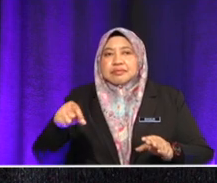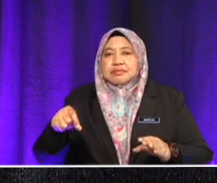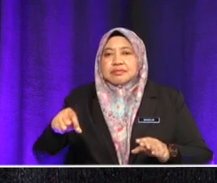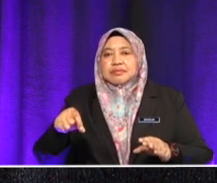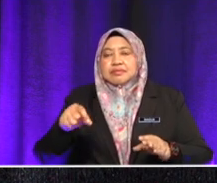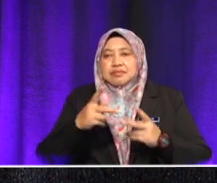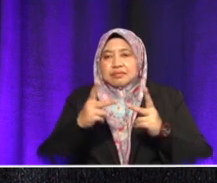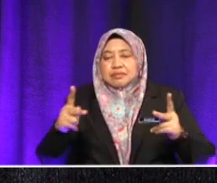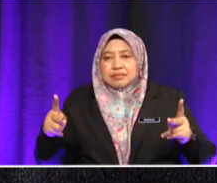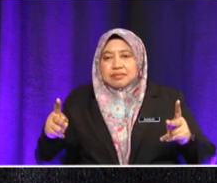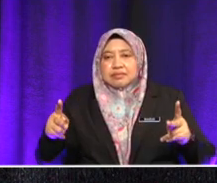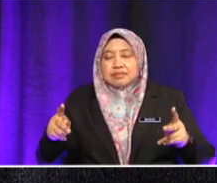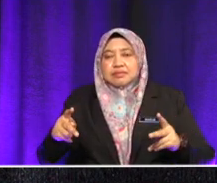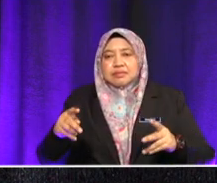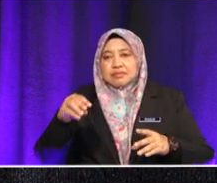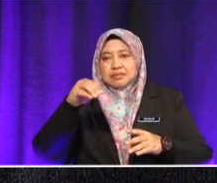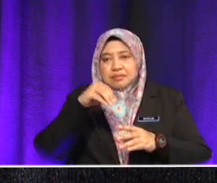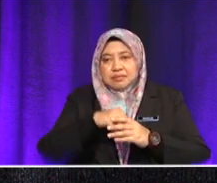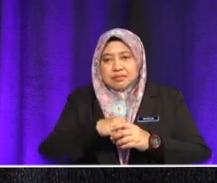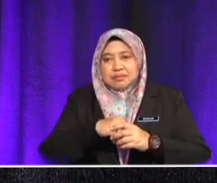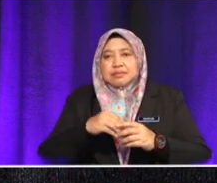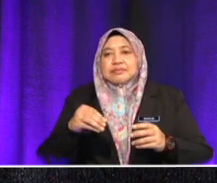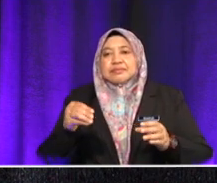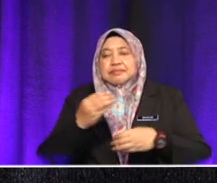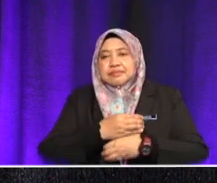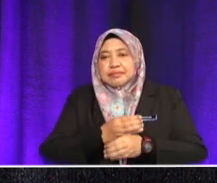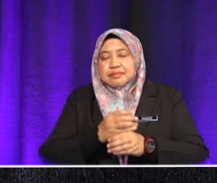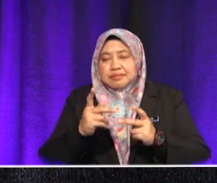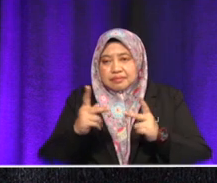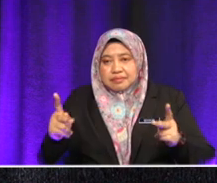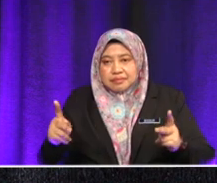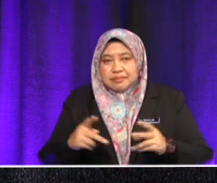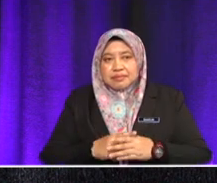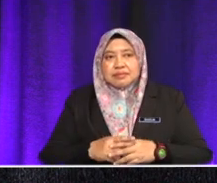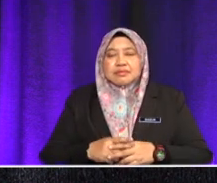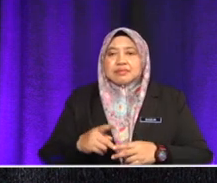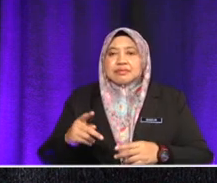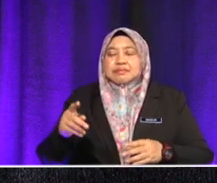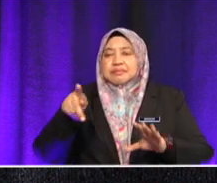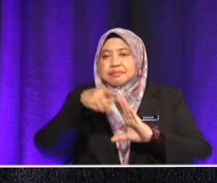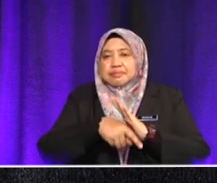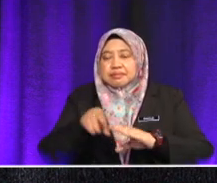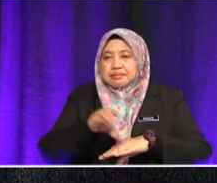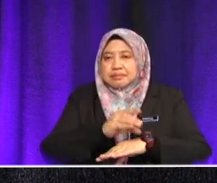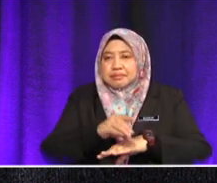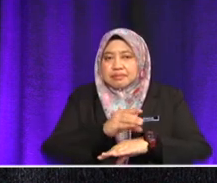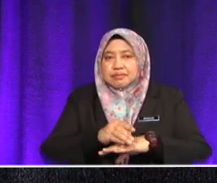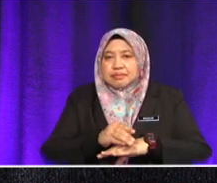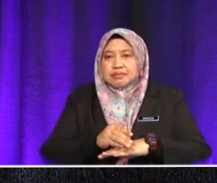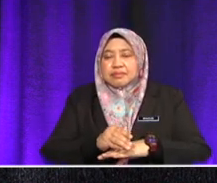menulis maklumat diri atlet dalam bentuk peregangan jadi kalau saya lihat ialah penggunaan beberapa